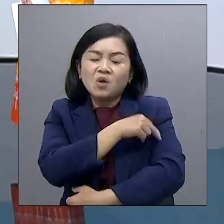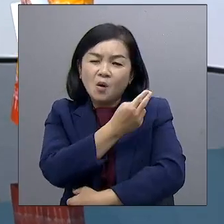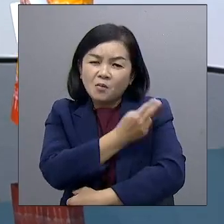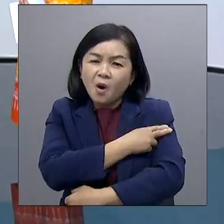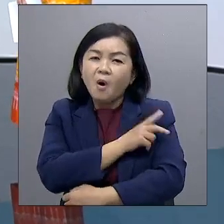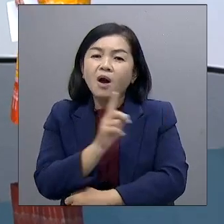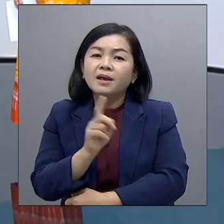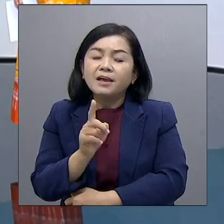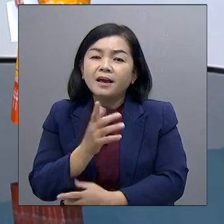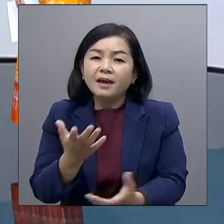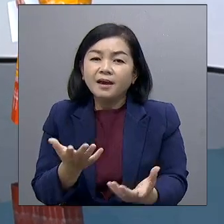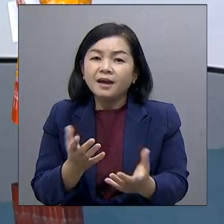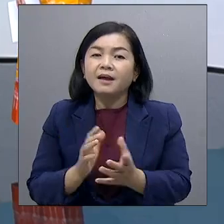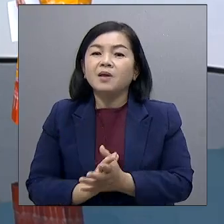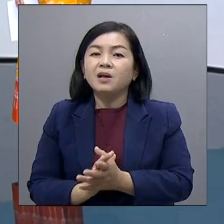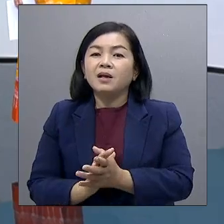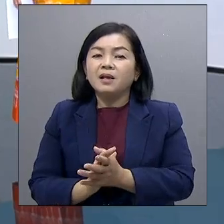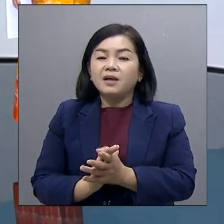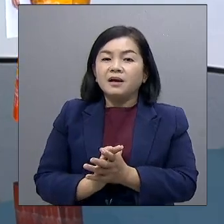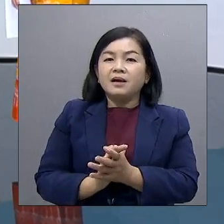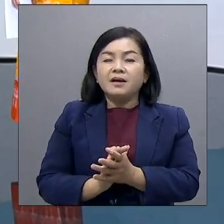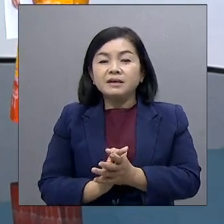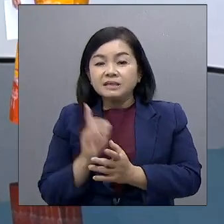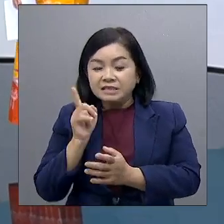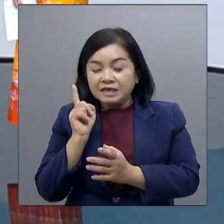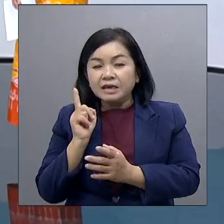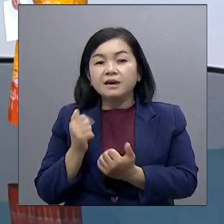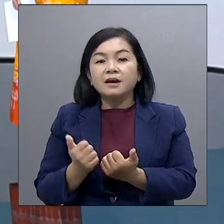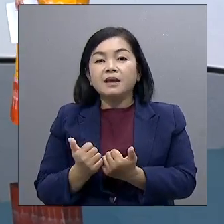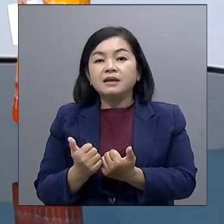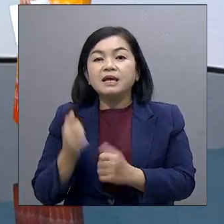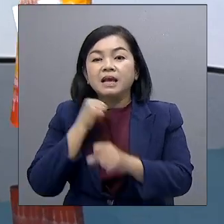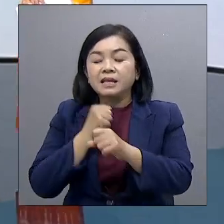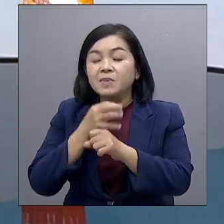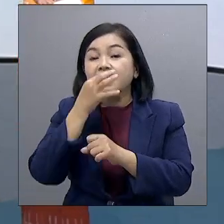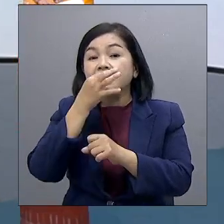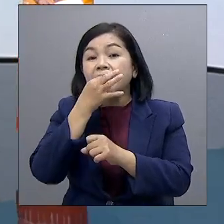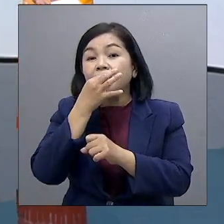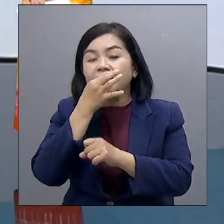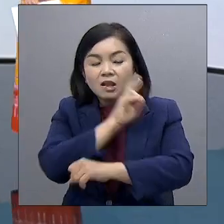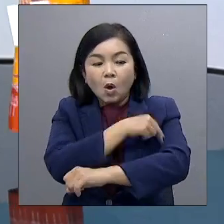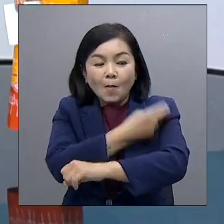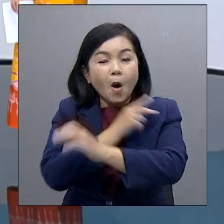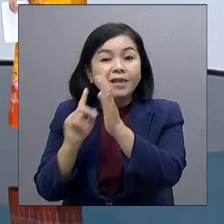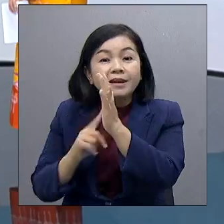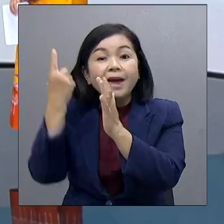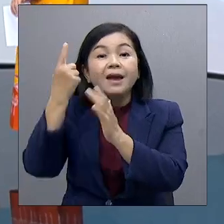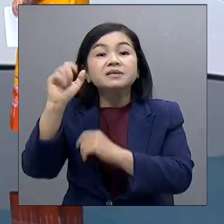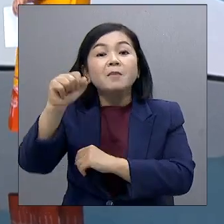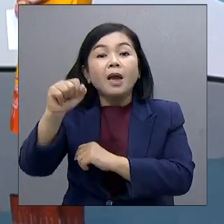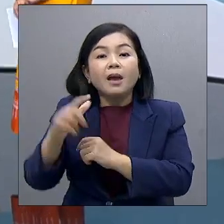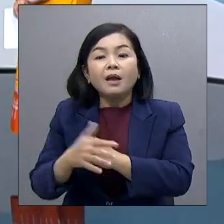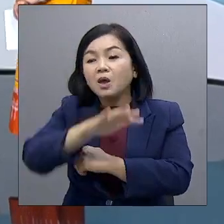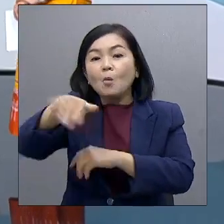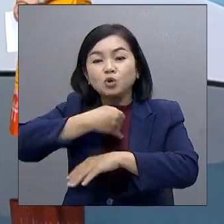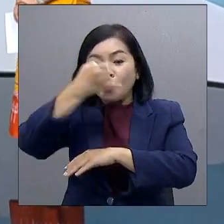ของหมอนี้ความใหม่มือใครตอคือจริงๆความใหม่มือความเพราะว่าหมอหมอเราก็ต้องเป็นมือใหม่เหมือนกัน